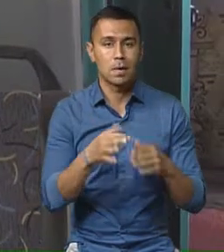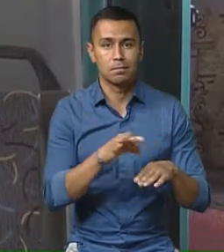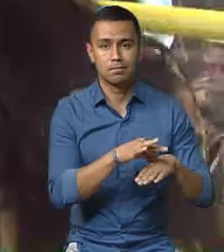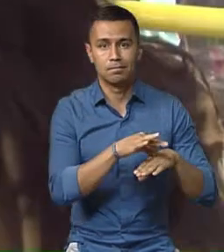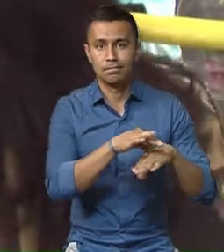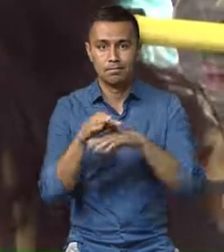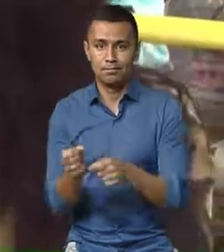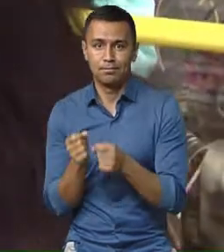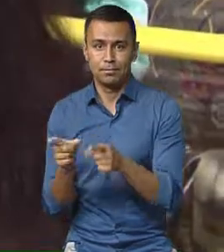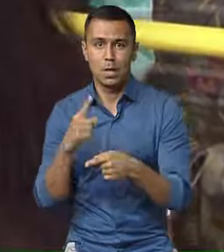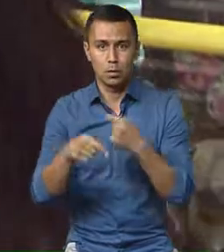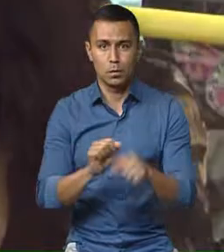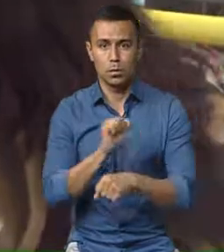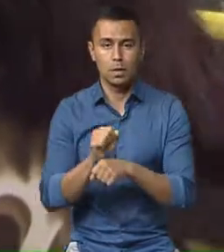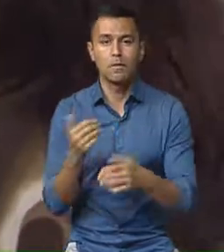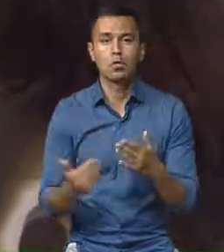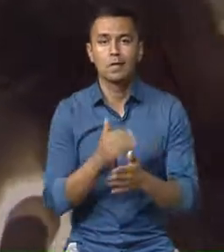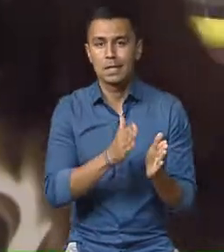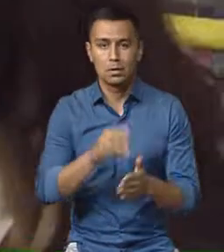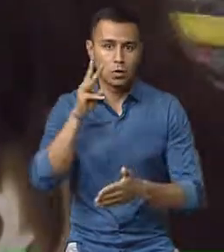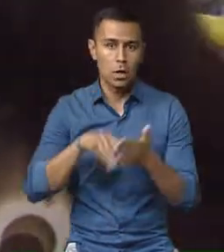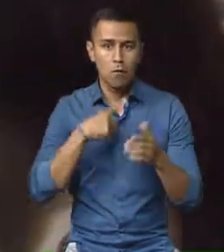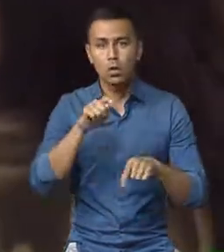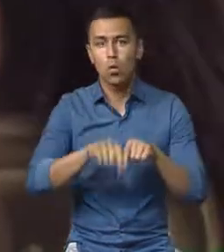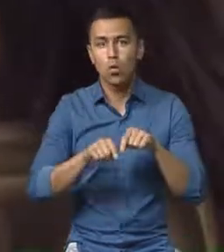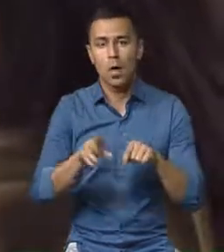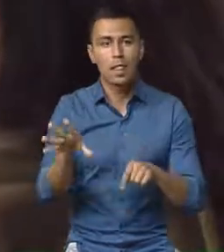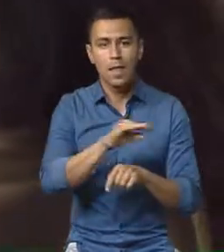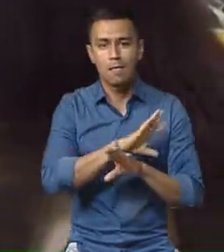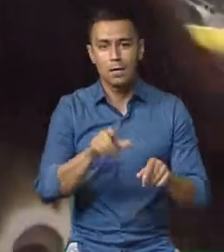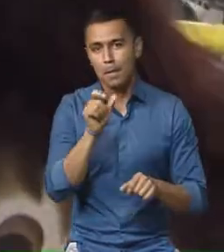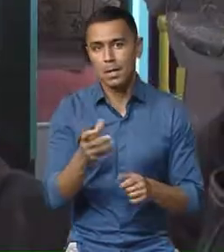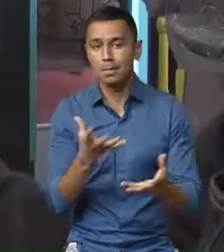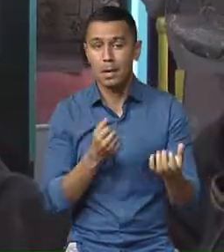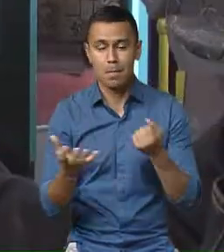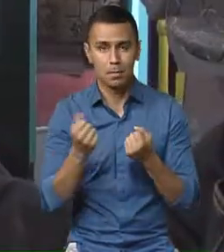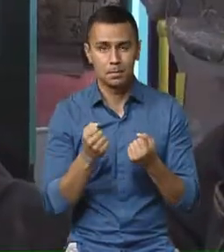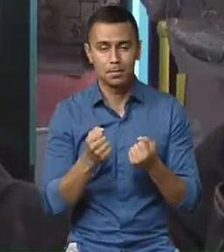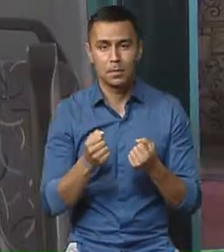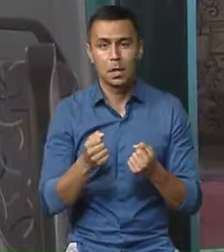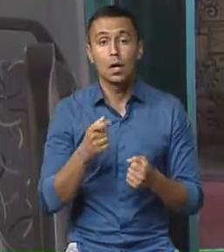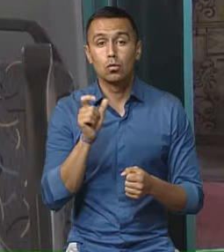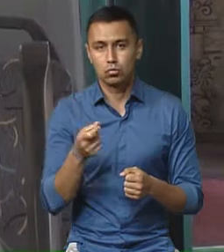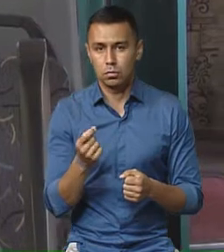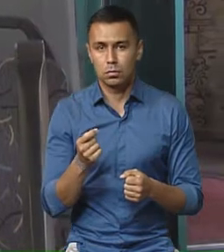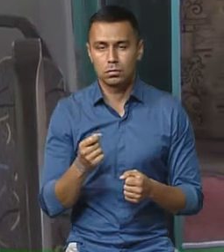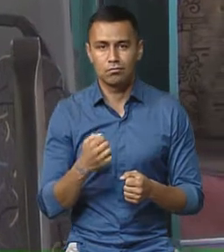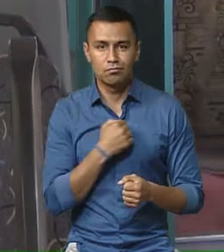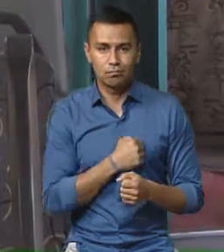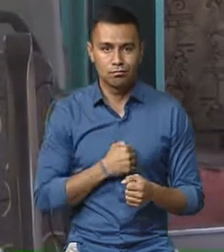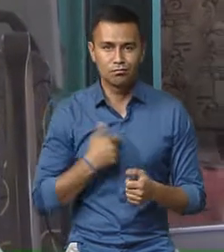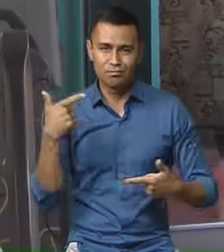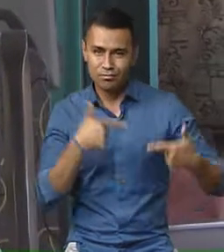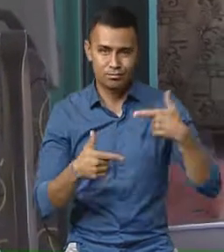слідуючій зупинці. Відновлення системи штрафів, каже контролерка, не всі пасажири сприймають. Люди трохи обурені, скандалять і